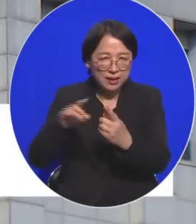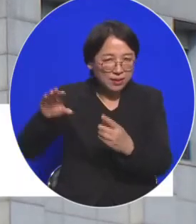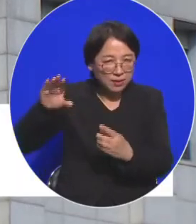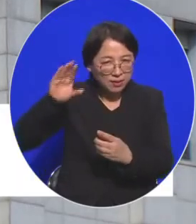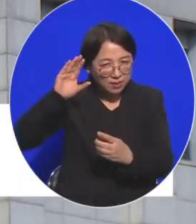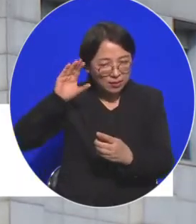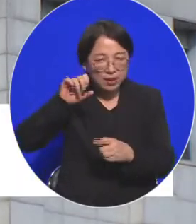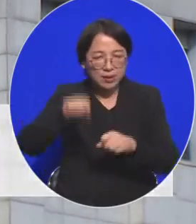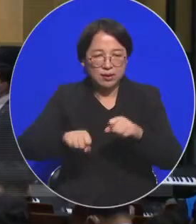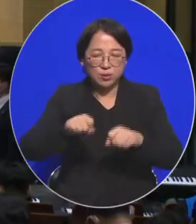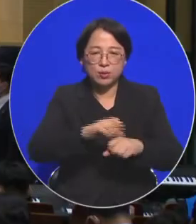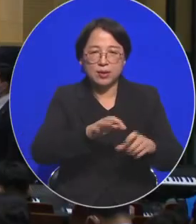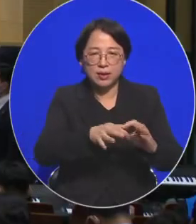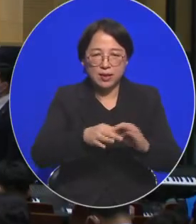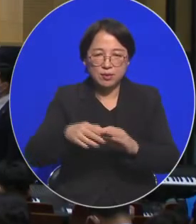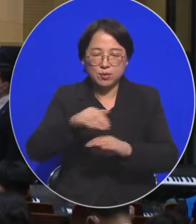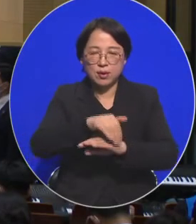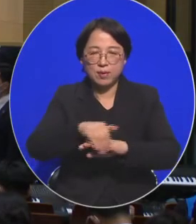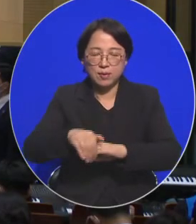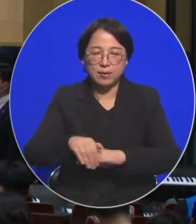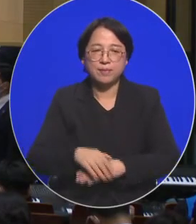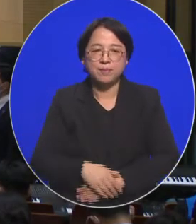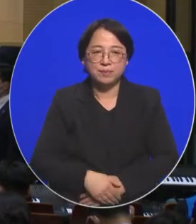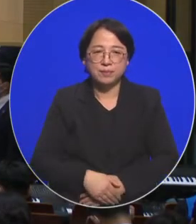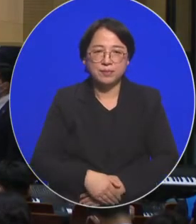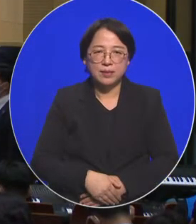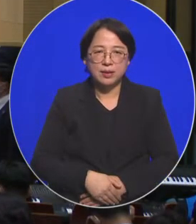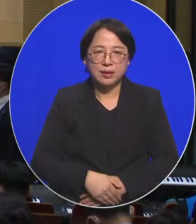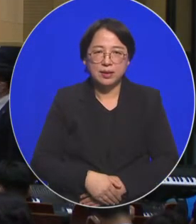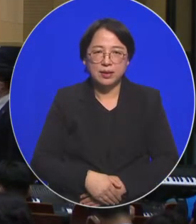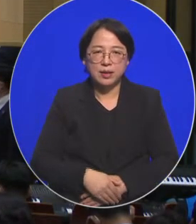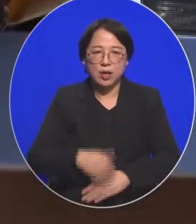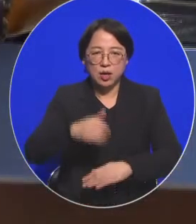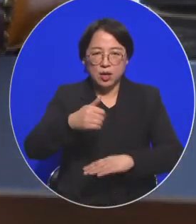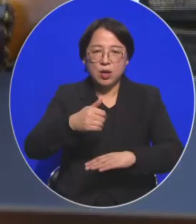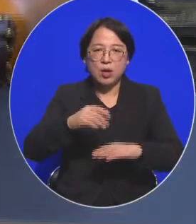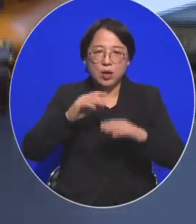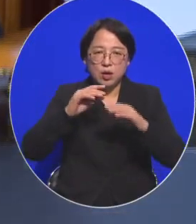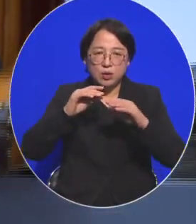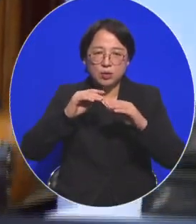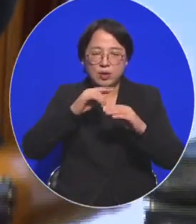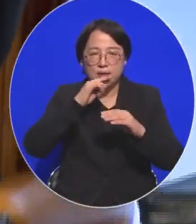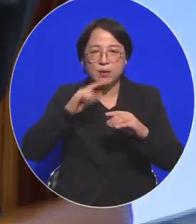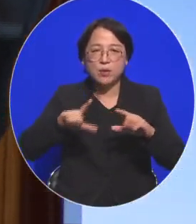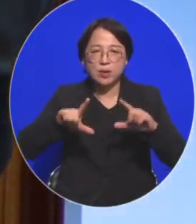예정이라고 소개했습니다. 윤 대통령은 앞서 지난 주말에도 종교계에서